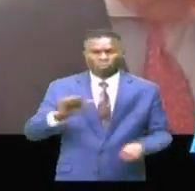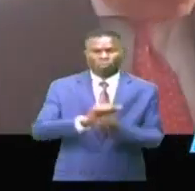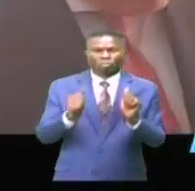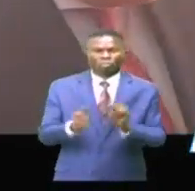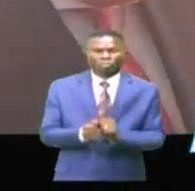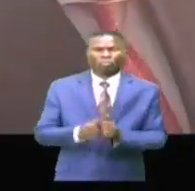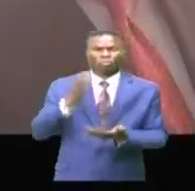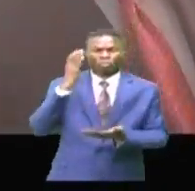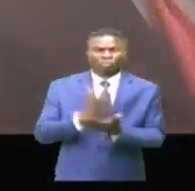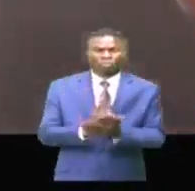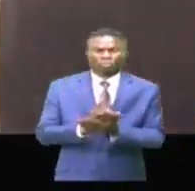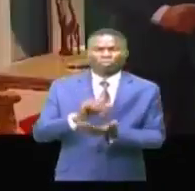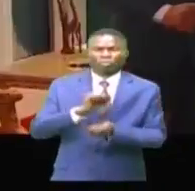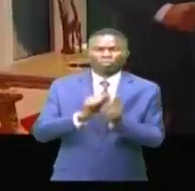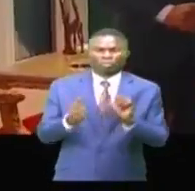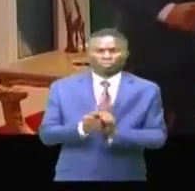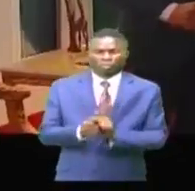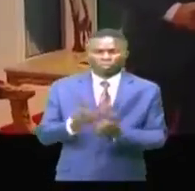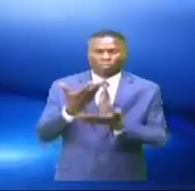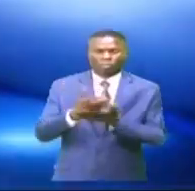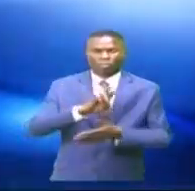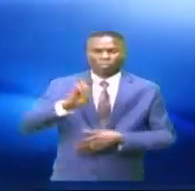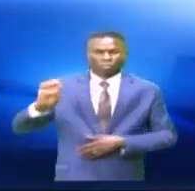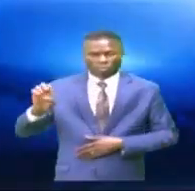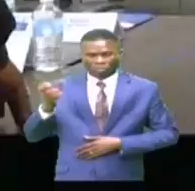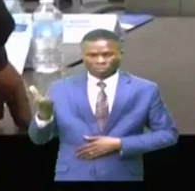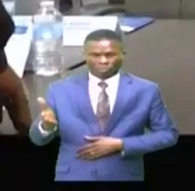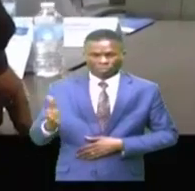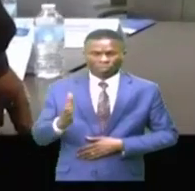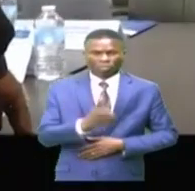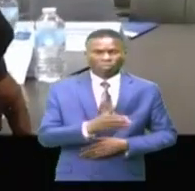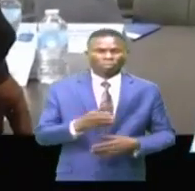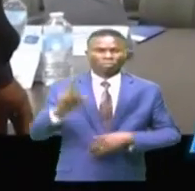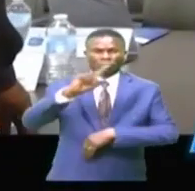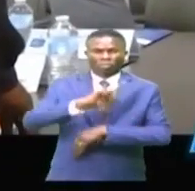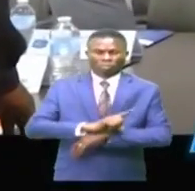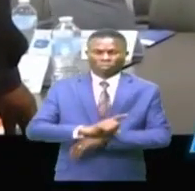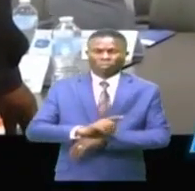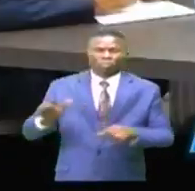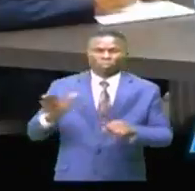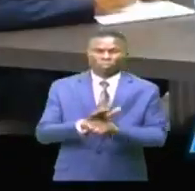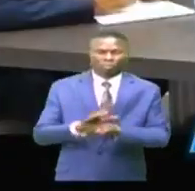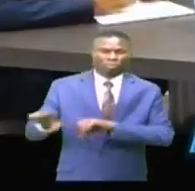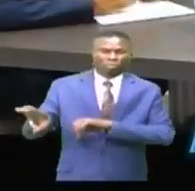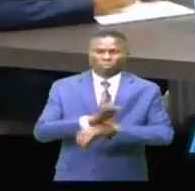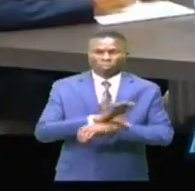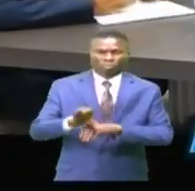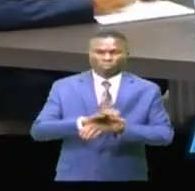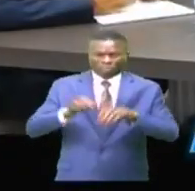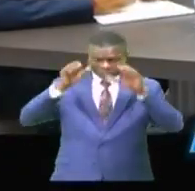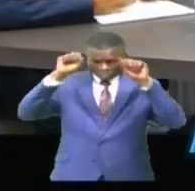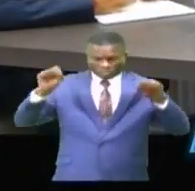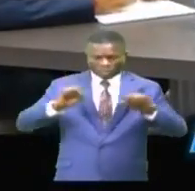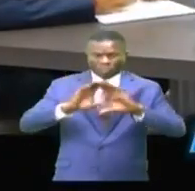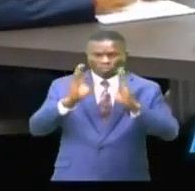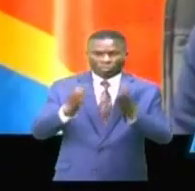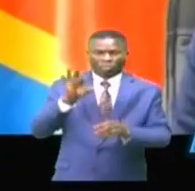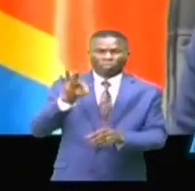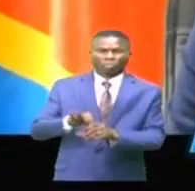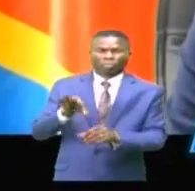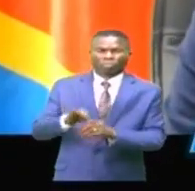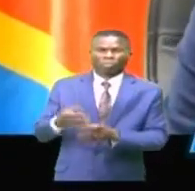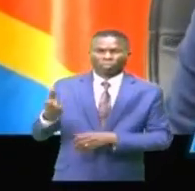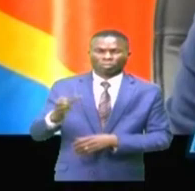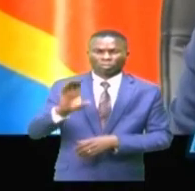d'apaiser la situation dans la région une journée chargée pour le président de la Commission électorale nationale